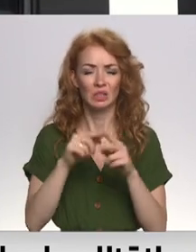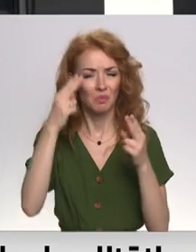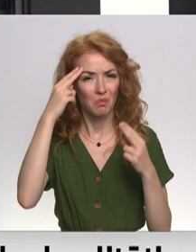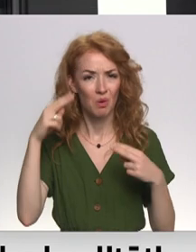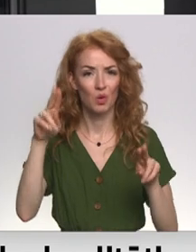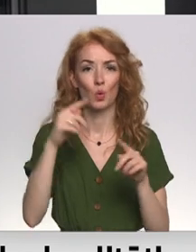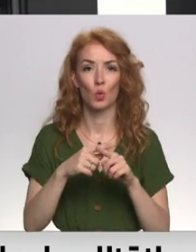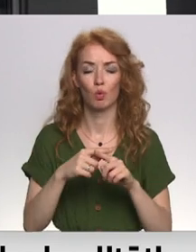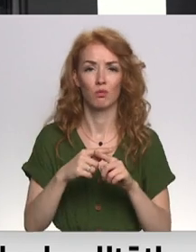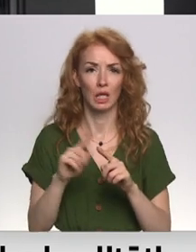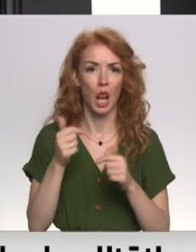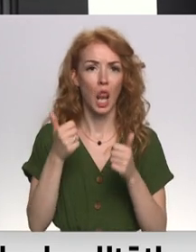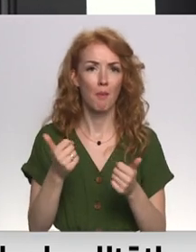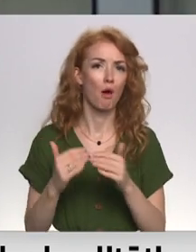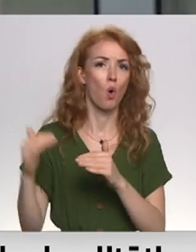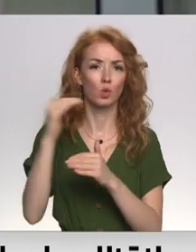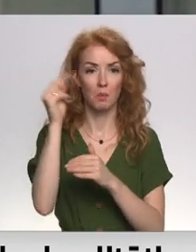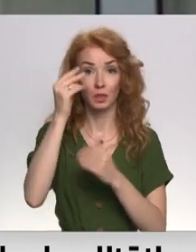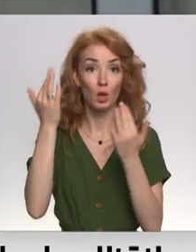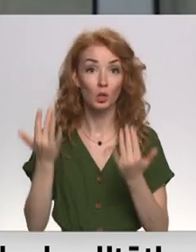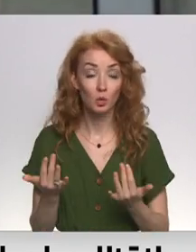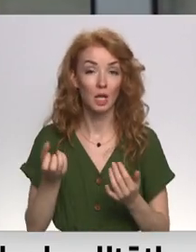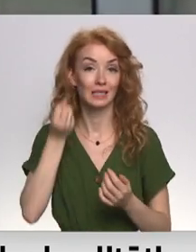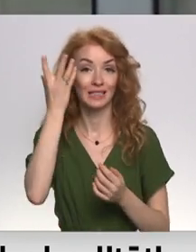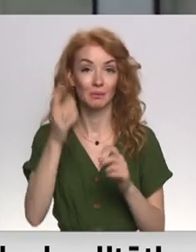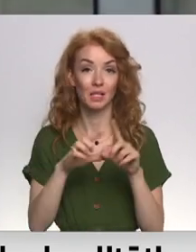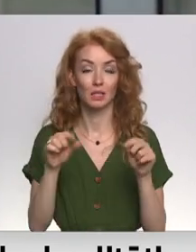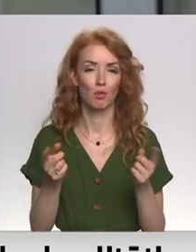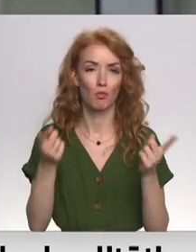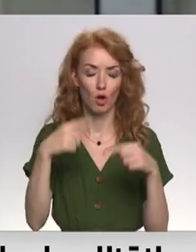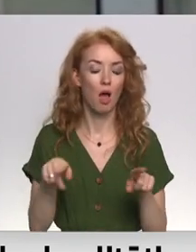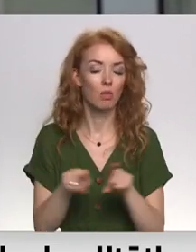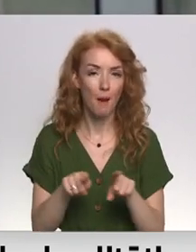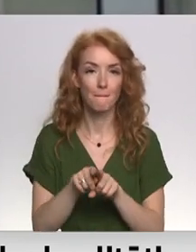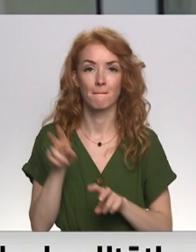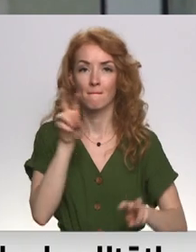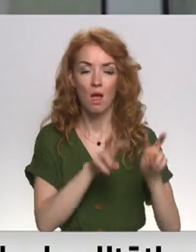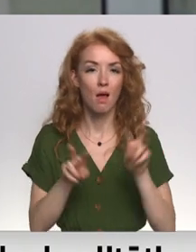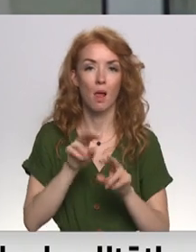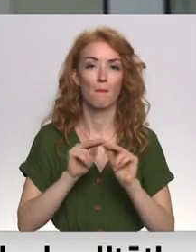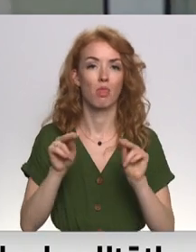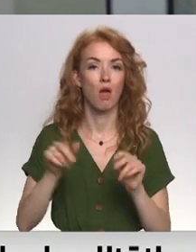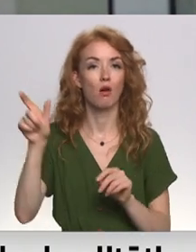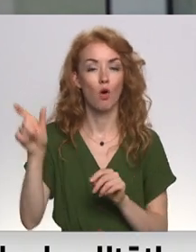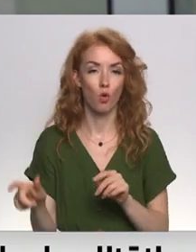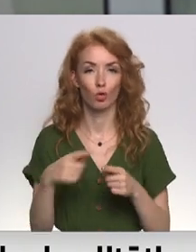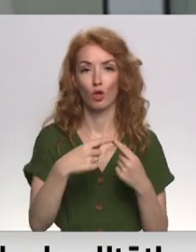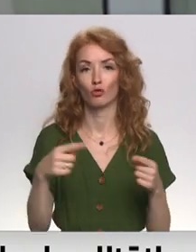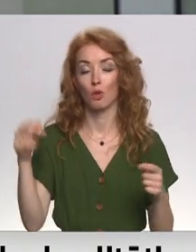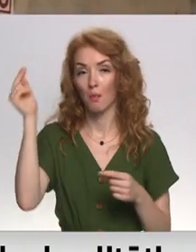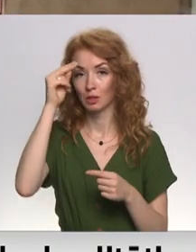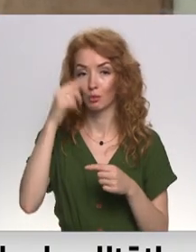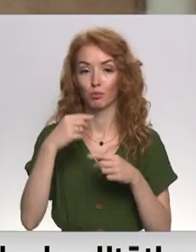un skolēni uzrāda augstus mācību rezultātus, izglītības iestāde pašlaik tik un tā meklē pedagogus vairākos mācību